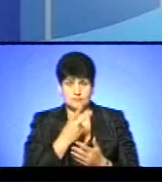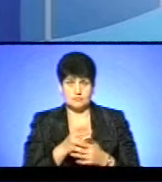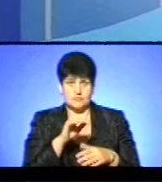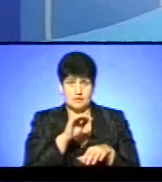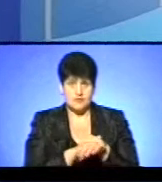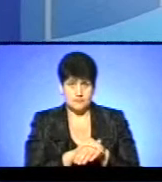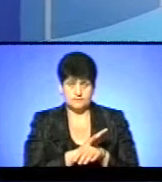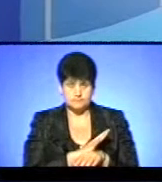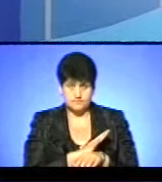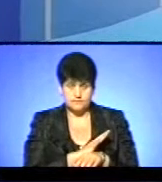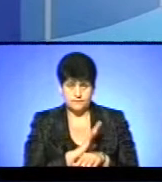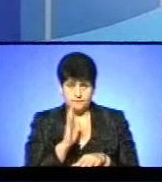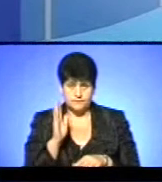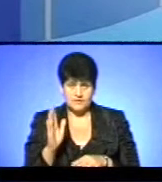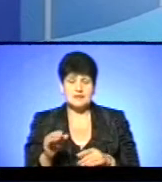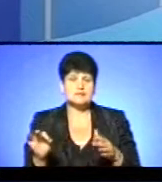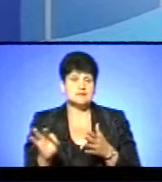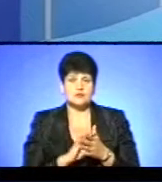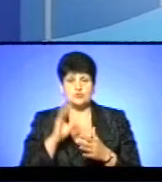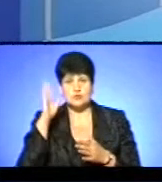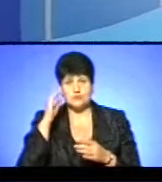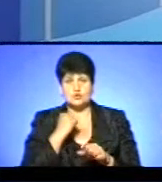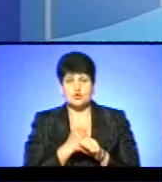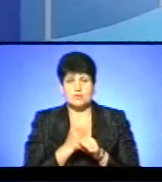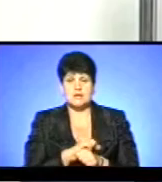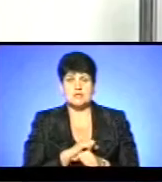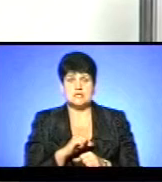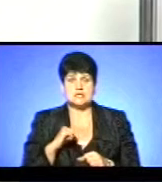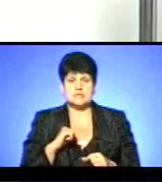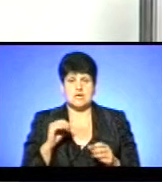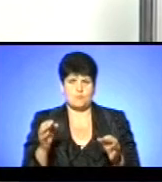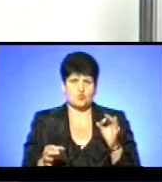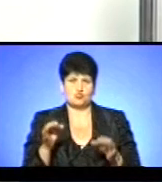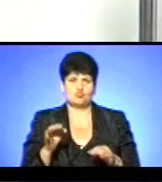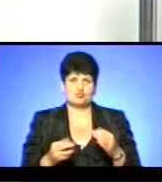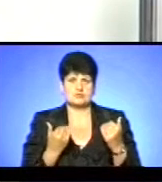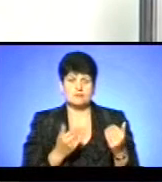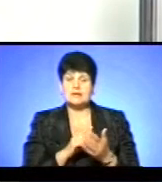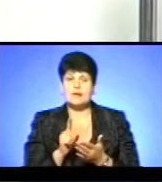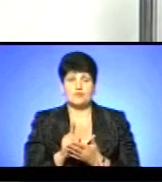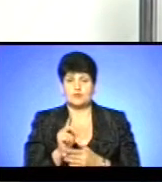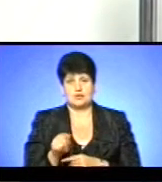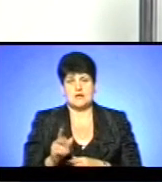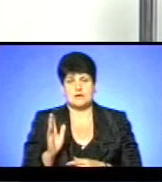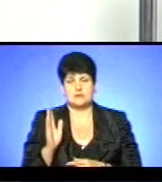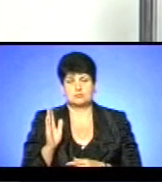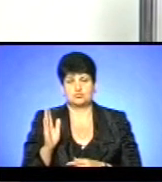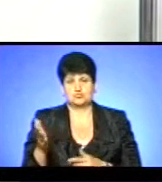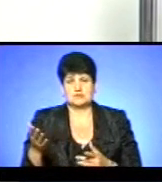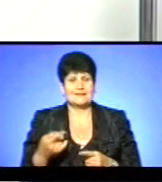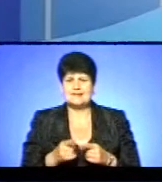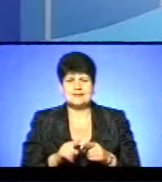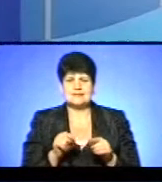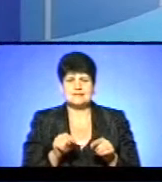будуть помічені, то прямо на воді будуть люди вчиняти самосуди, бо, ну, так не має бути. Тобто це не тільки цей випадок,